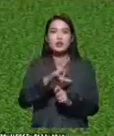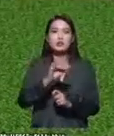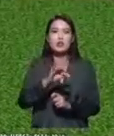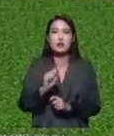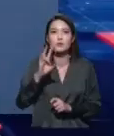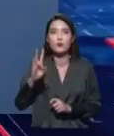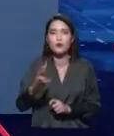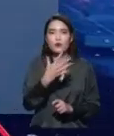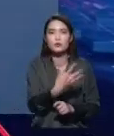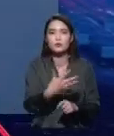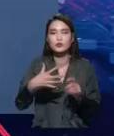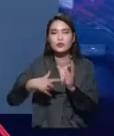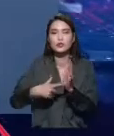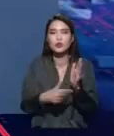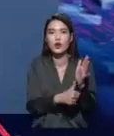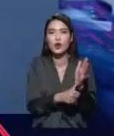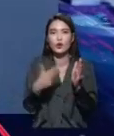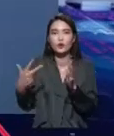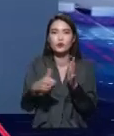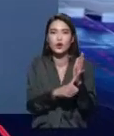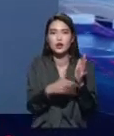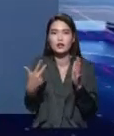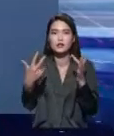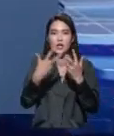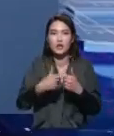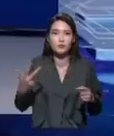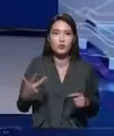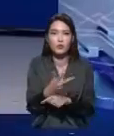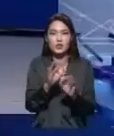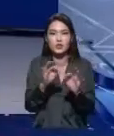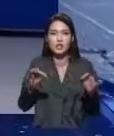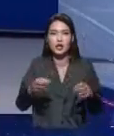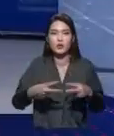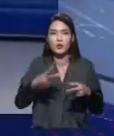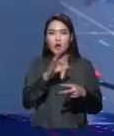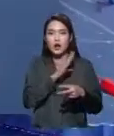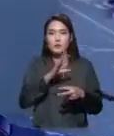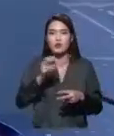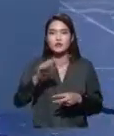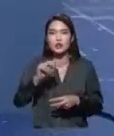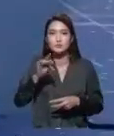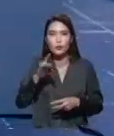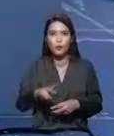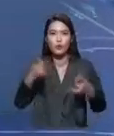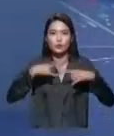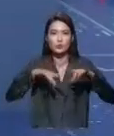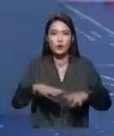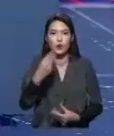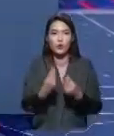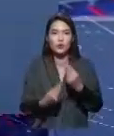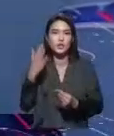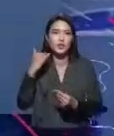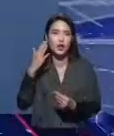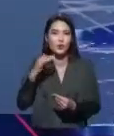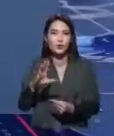тасапорын наклоны 5-7, 6-3, 6-2 есебімен 3 сетте тізе бүктірді. Тасапорынға туған жерінде ойнау